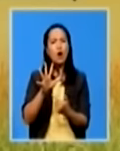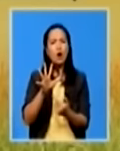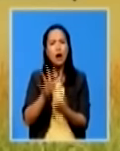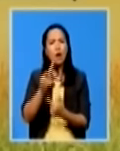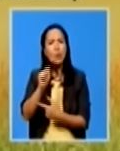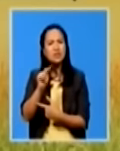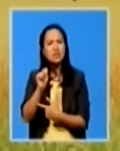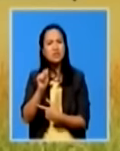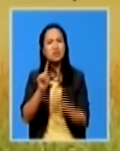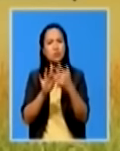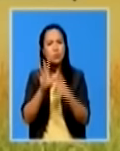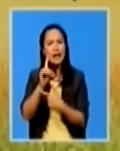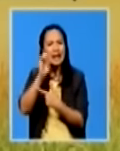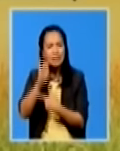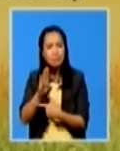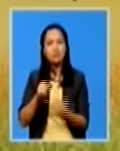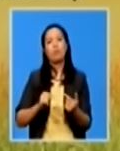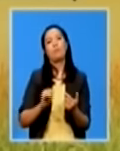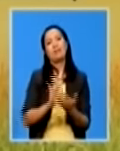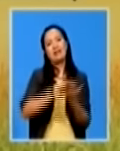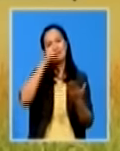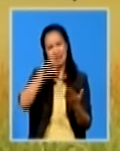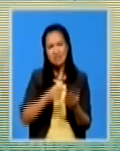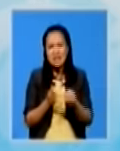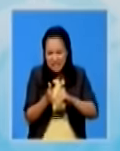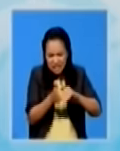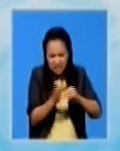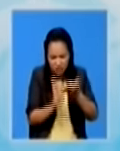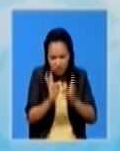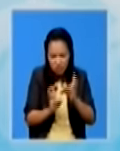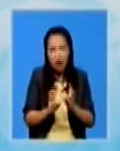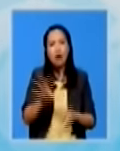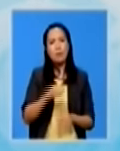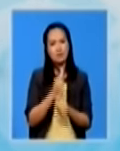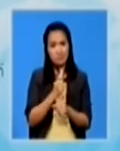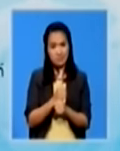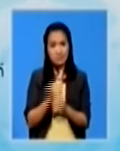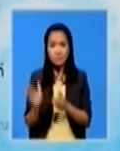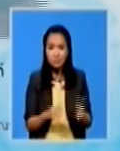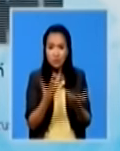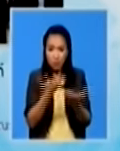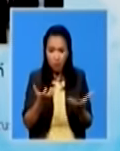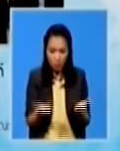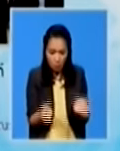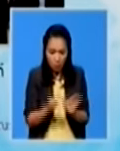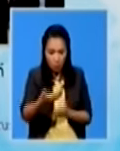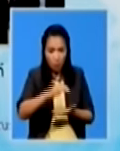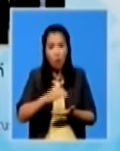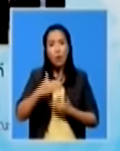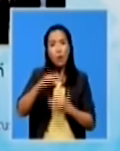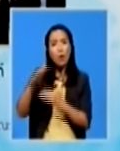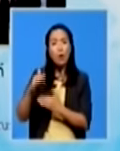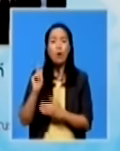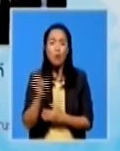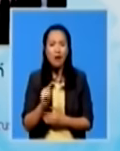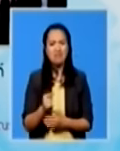ศนะครับเพื่อจะสร้างมูลค่าเพิ่มแก่ขี้เลื่อยนะครับ3บรรจุภัณฑ์สำหรับการส่งออกลำไยสดโดยไม่ผ่านการ